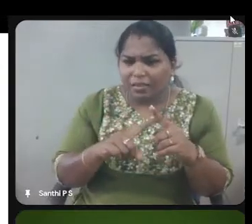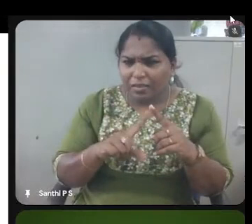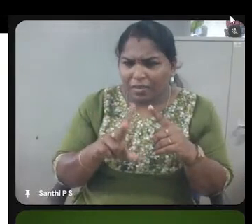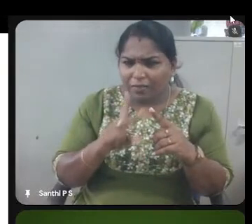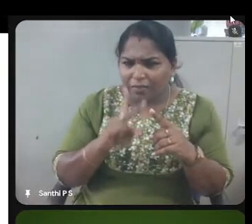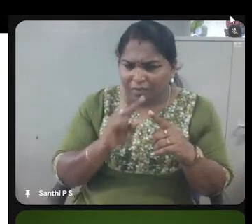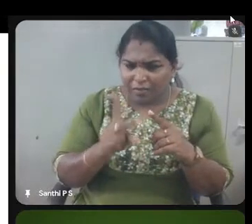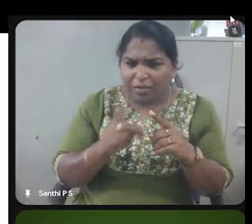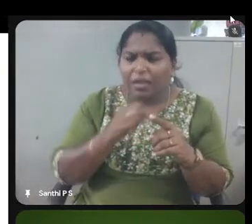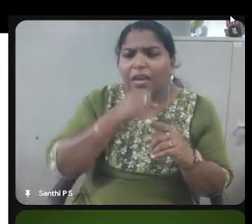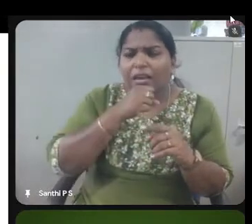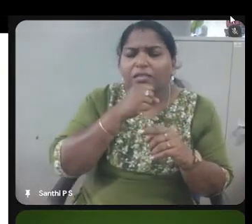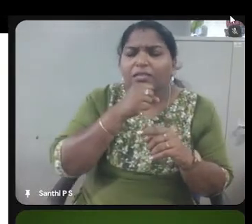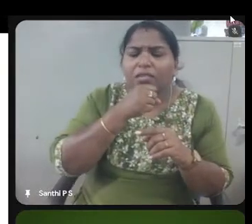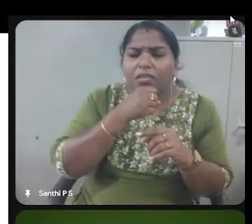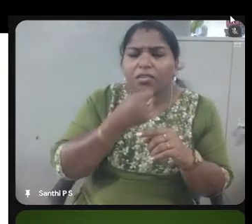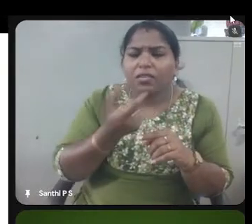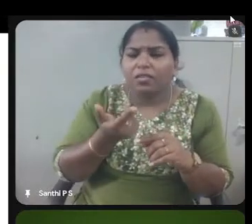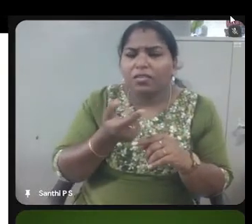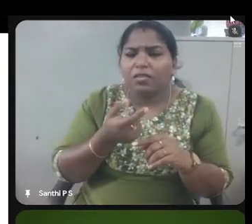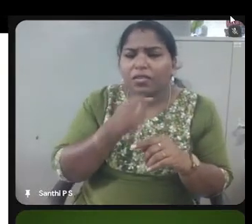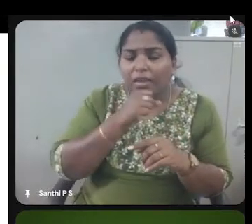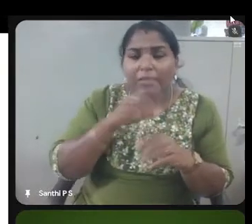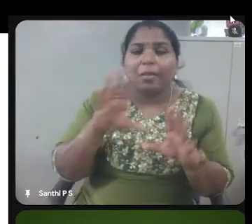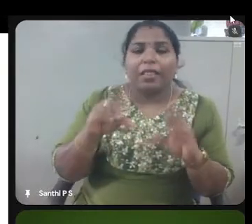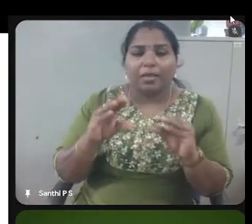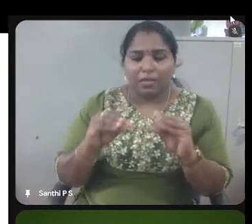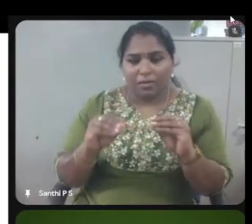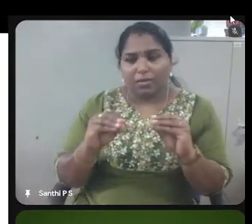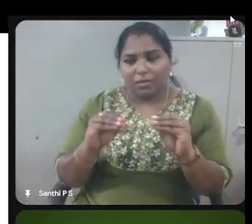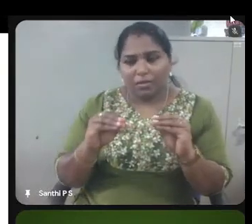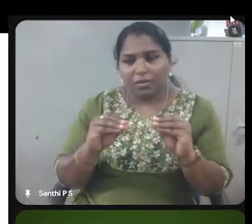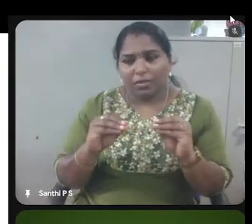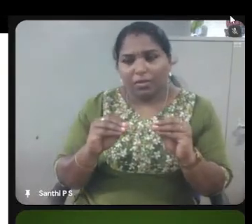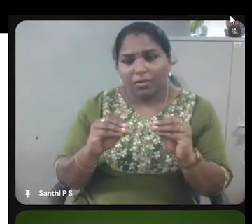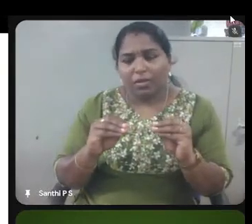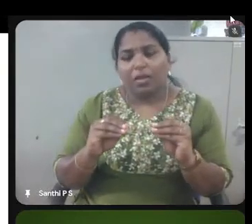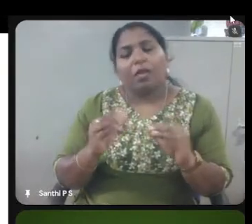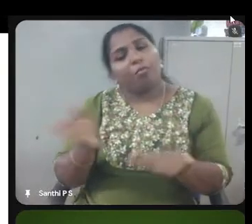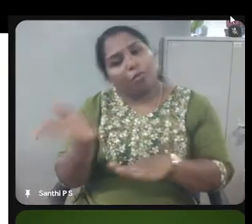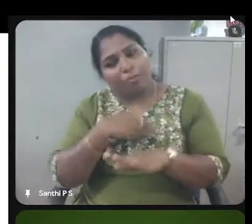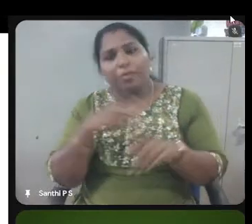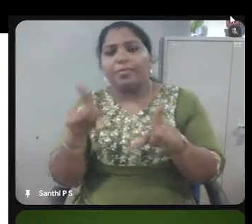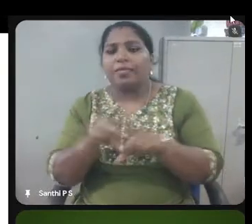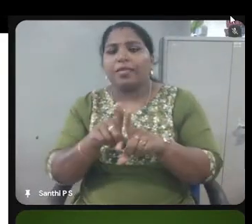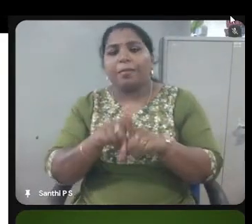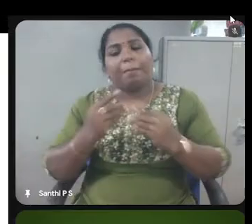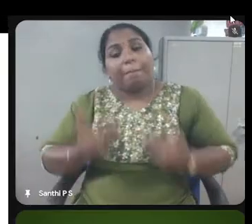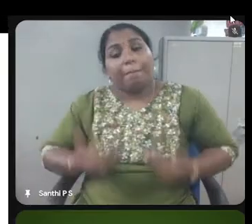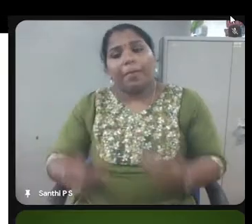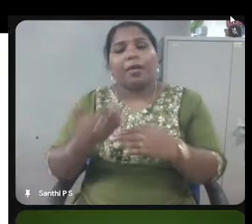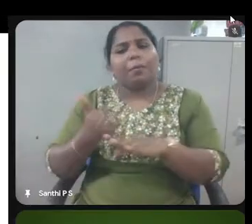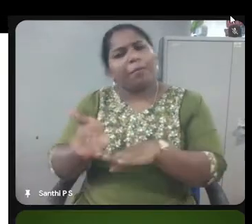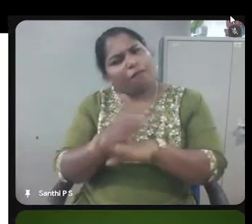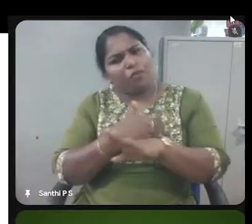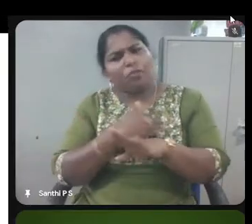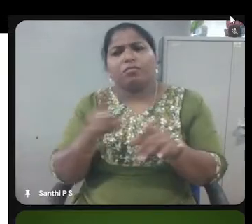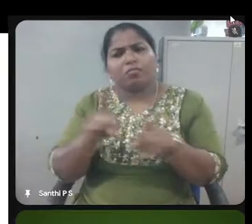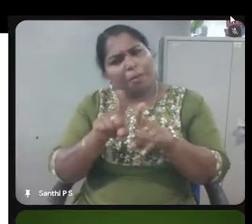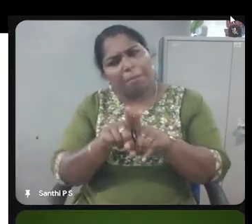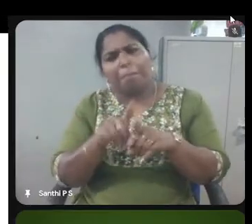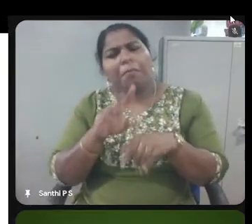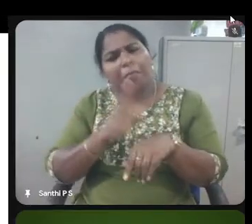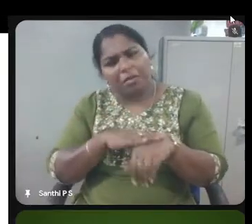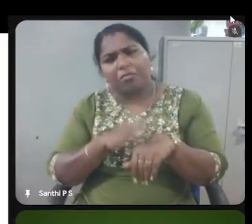എത്ര വയസ്സാണ്? മോനെ 10 വയസ്സായി. ഞാൻ വരുന്നതിന് മുമ്പും ഇങ്ങനെ തന്നെയാണ്, ഡെലിവറി കഴിഞ്ഞതിന് മുമ്പും ഉള്ള സിറ്റുവേഷൻ